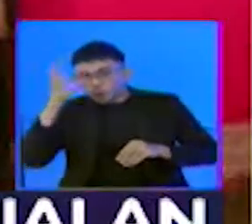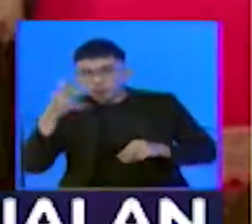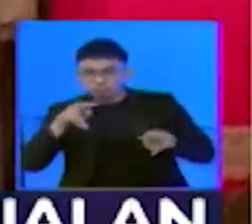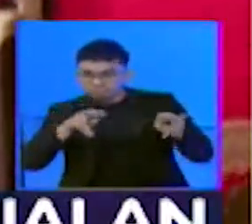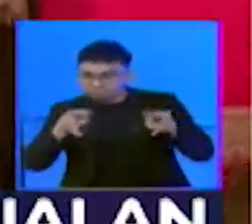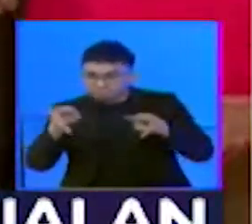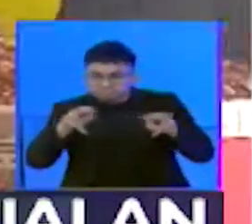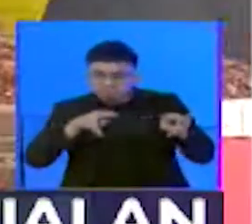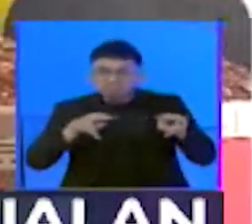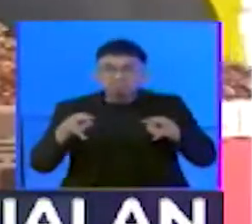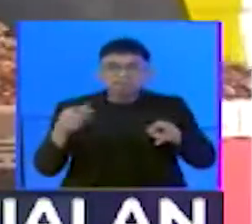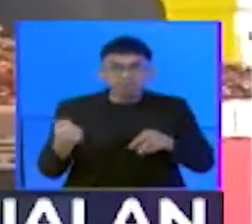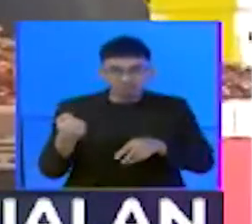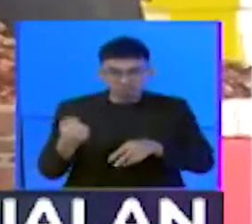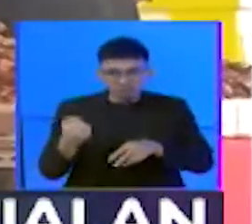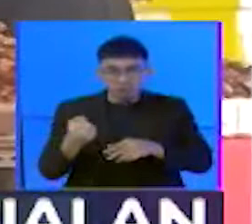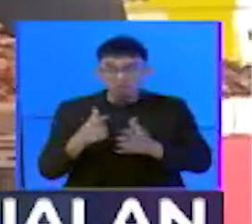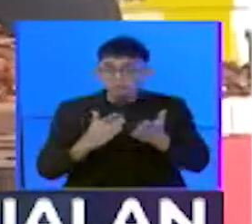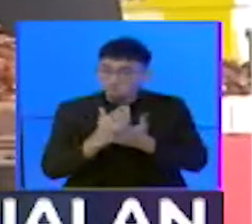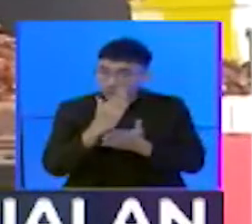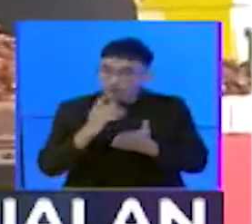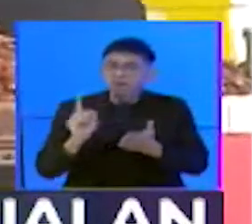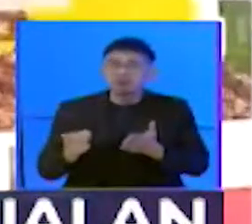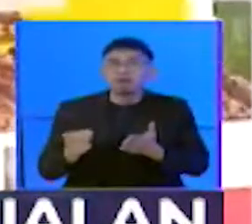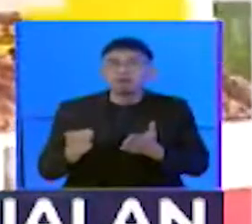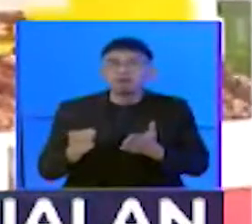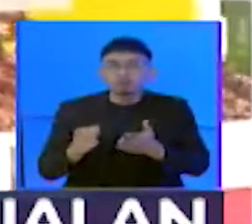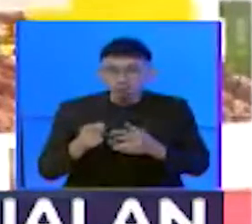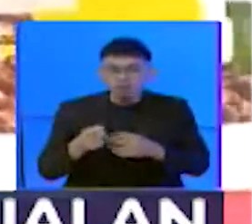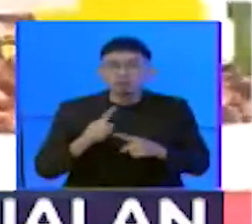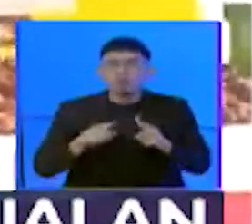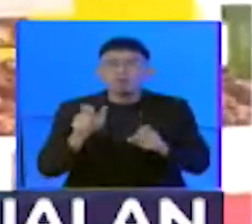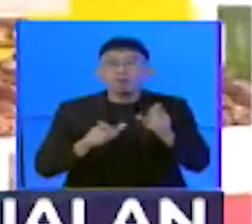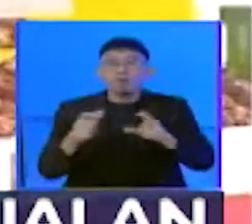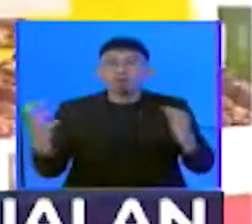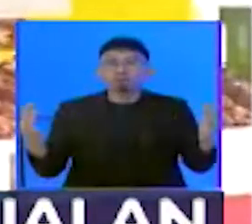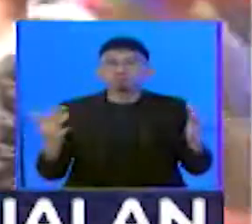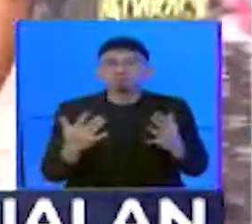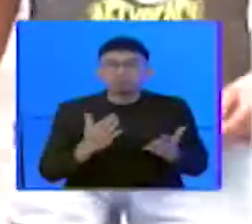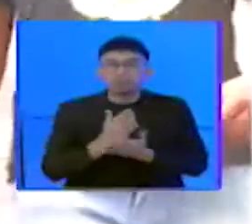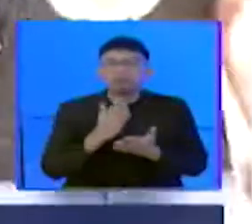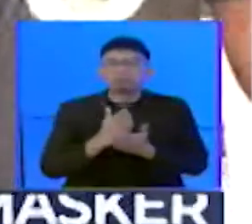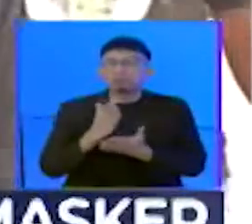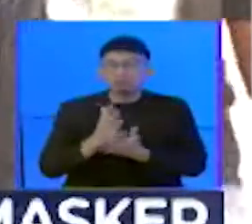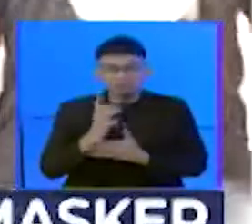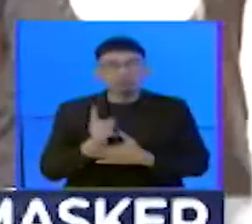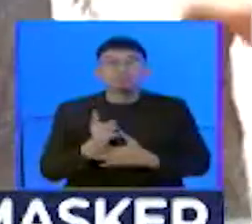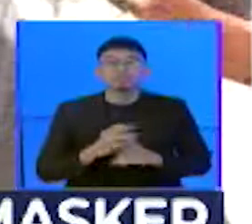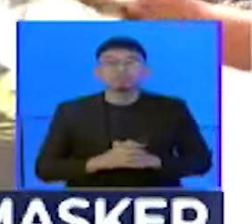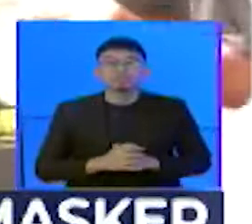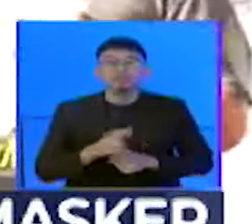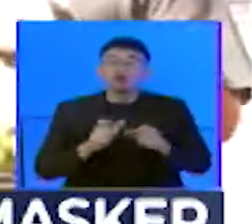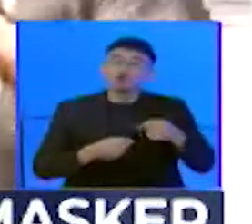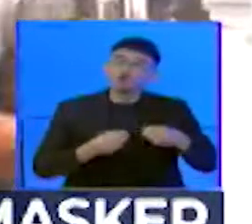tadi ada sejumlah pelanggaran yang dilakukan tidak hanya dari penjual saja tetapi juga pengunjung yang hadir diantaranya ialah para pedagang yang masih nekat berjualan